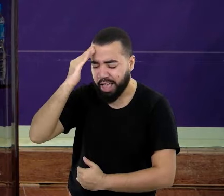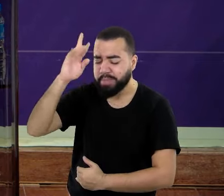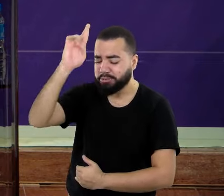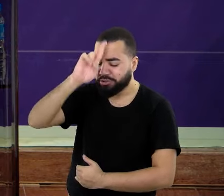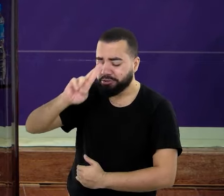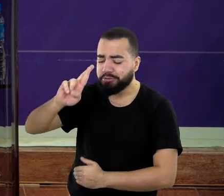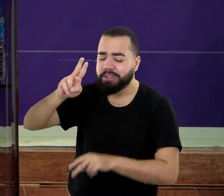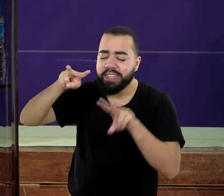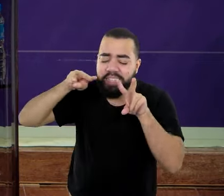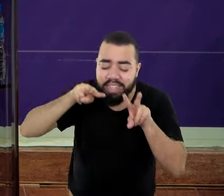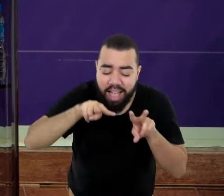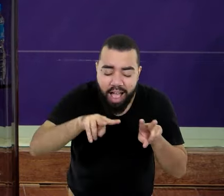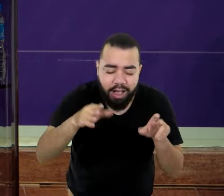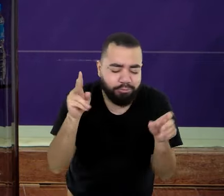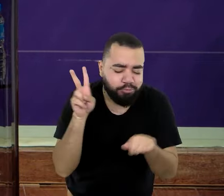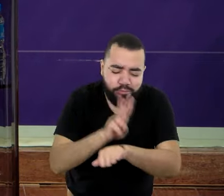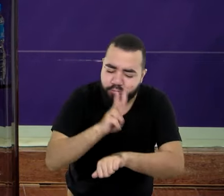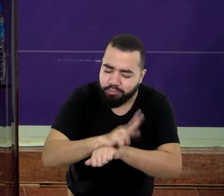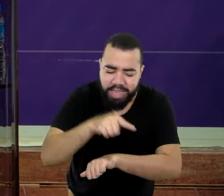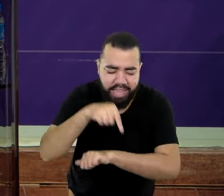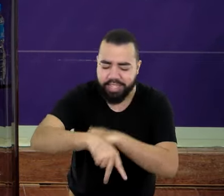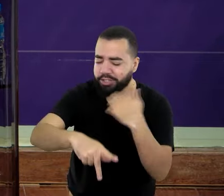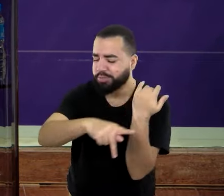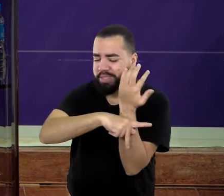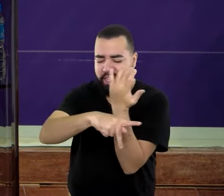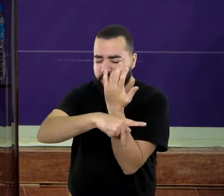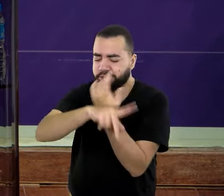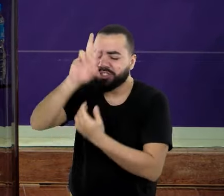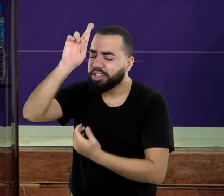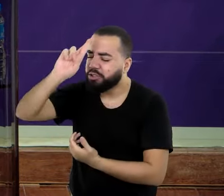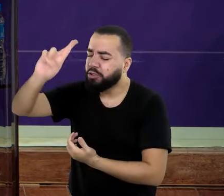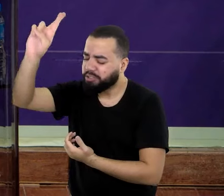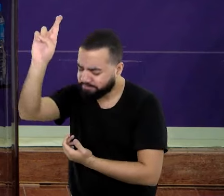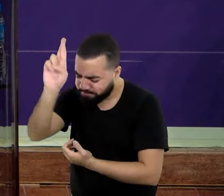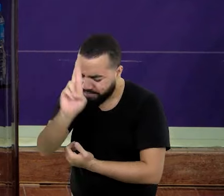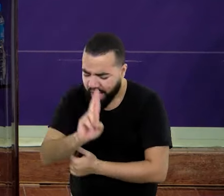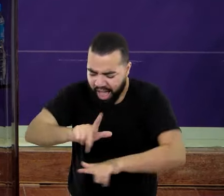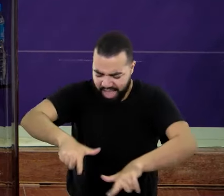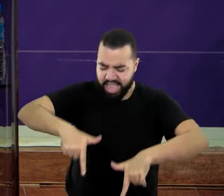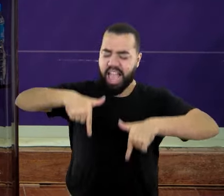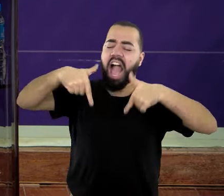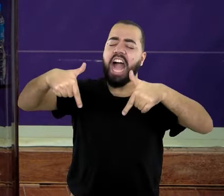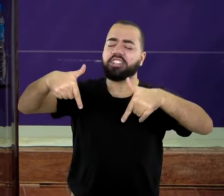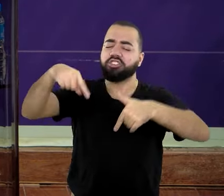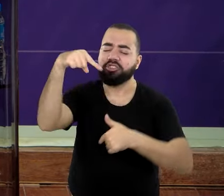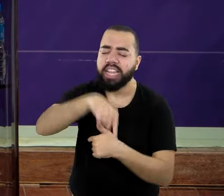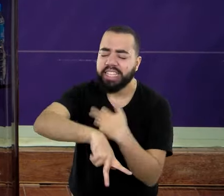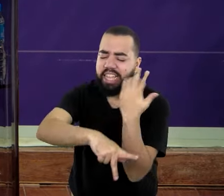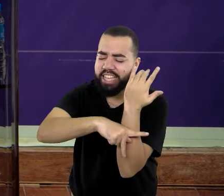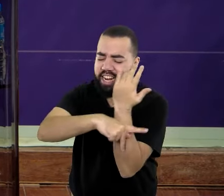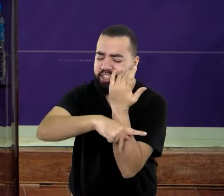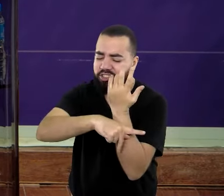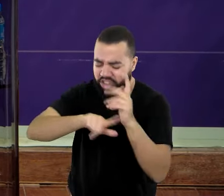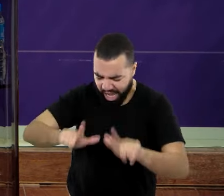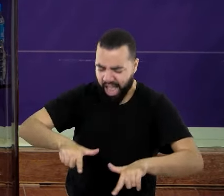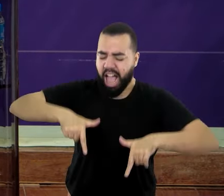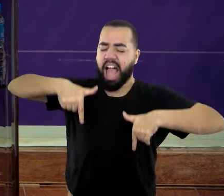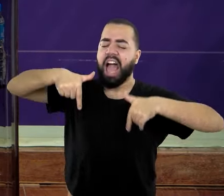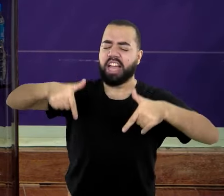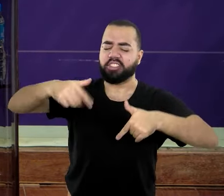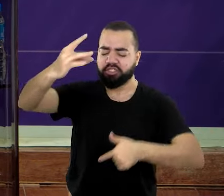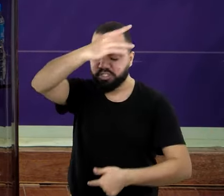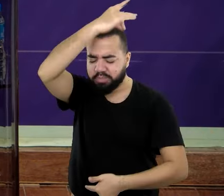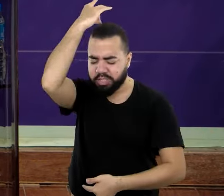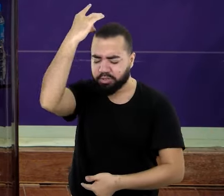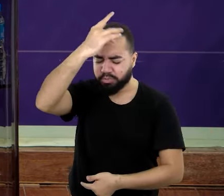para esta igreja Pinheiros. Senhor, vem agir neste lugar. 성령으로 역사하여 주시옵소서. Age através do teu Espírito,